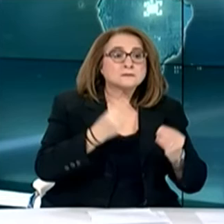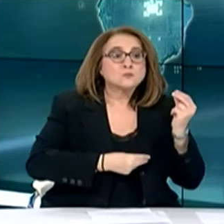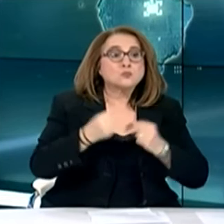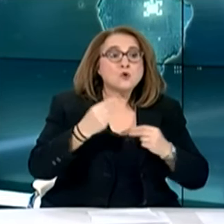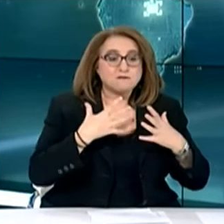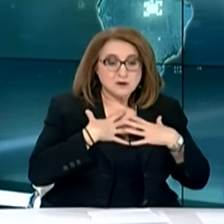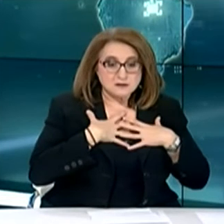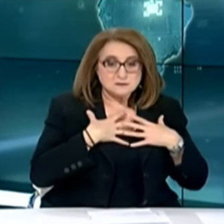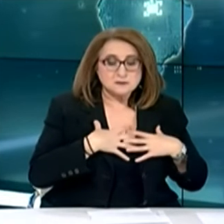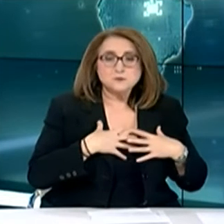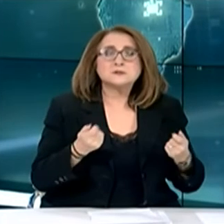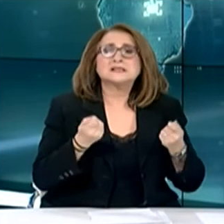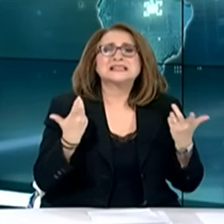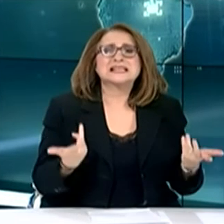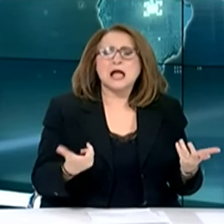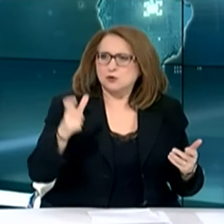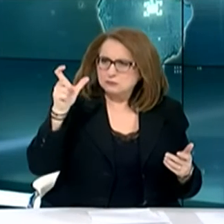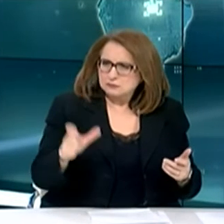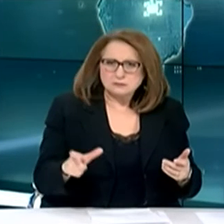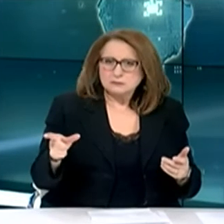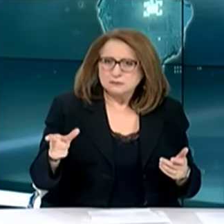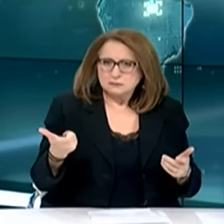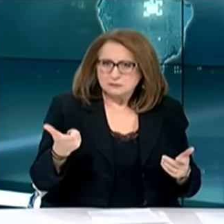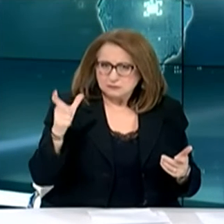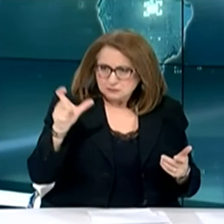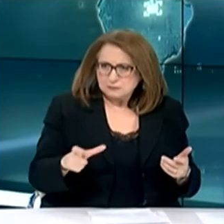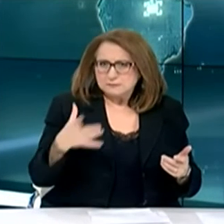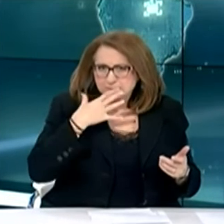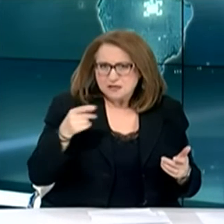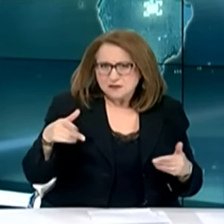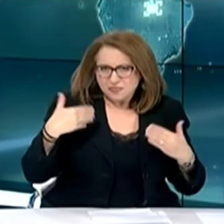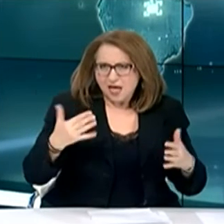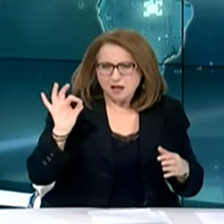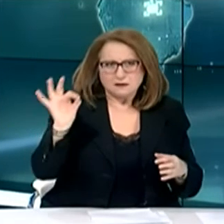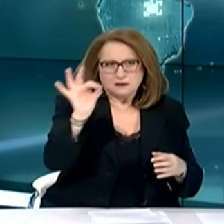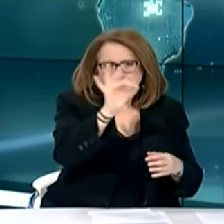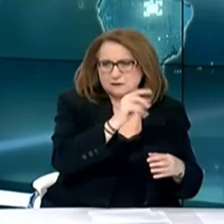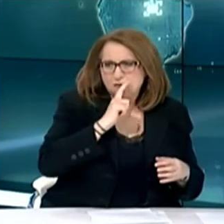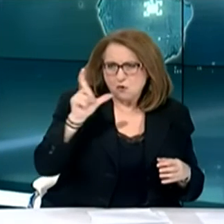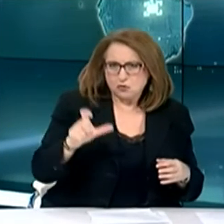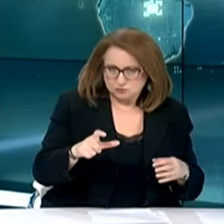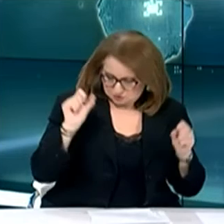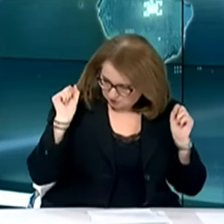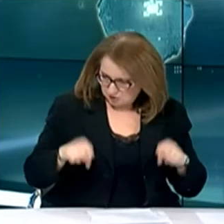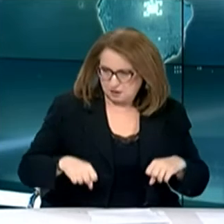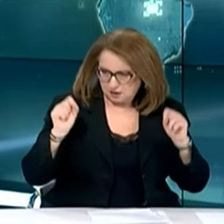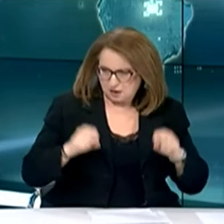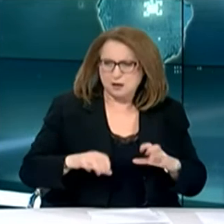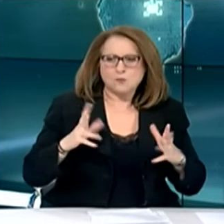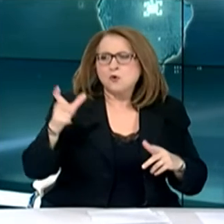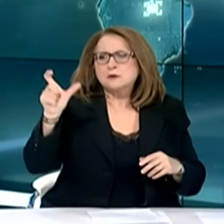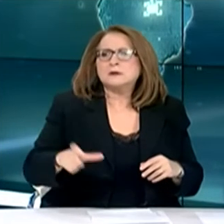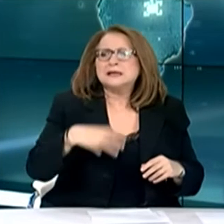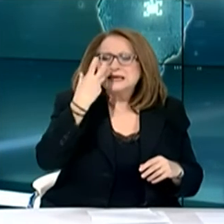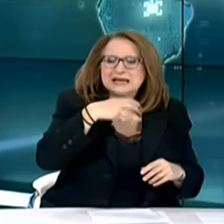το αντιμετωπίζουν σαν να είναι δυνητικά φορέας του κορονοϊού. Και όχι μόνο. Και γρήπη μπορεί να είναι.